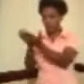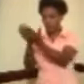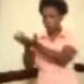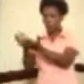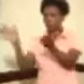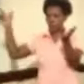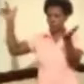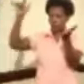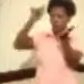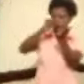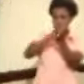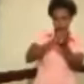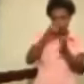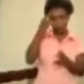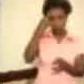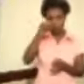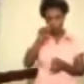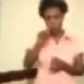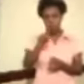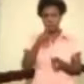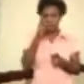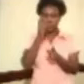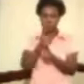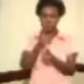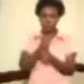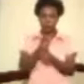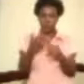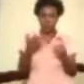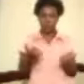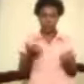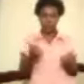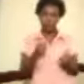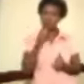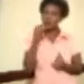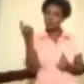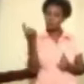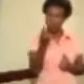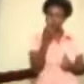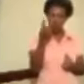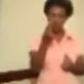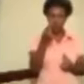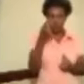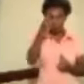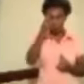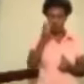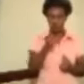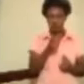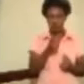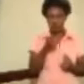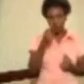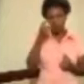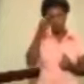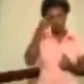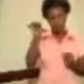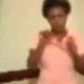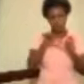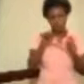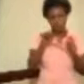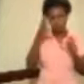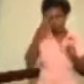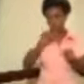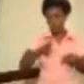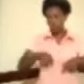développement, et ils sont des impératifs. Cependant, je dirais tout simplement qu'il faut faire la part des choses. Quand on a une belle route qui vous